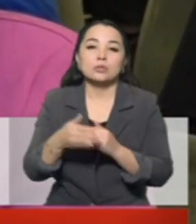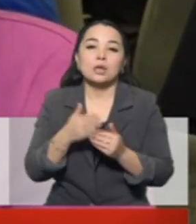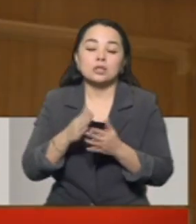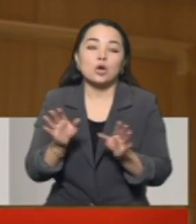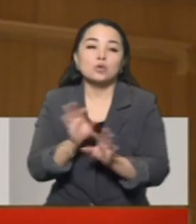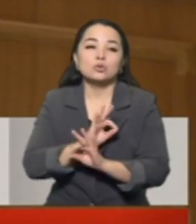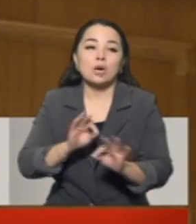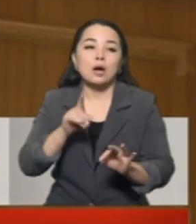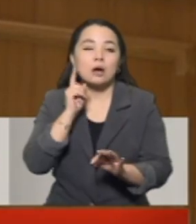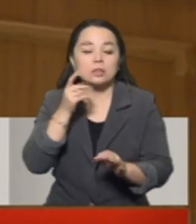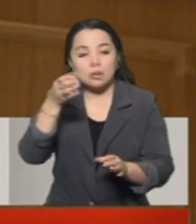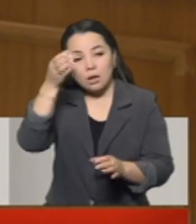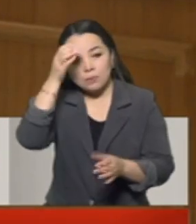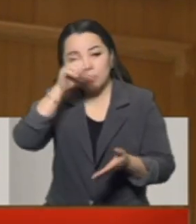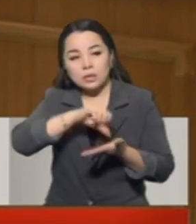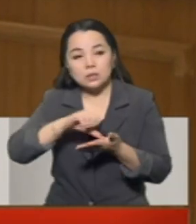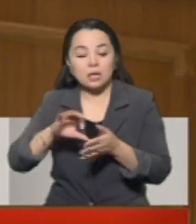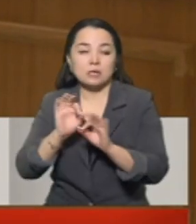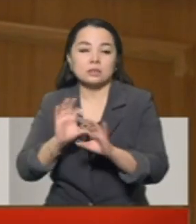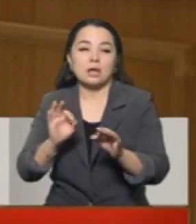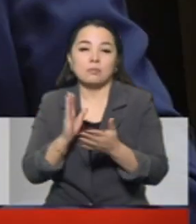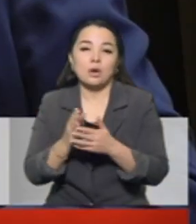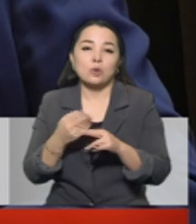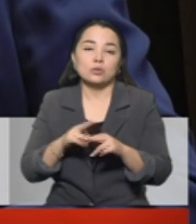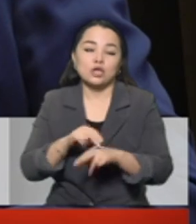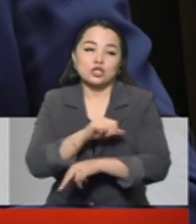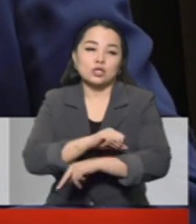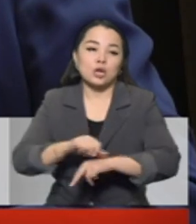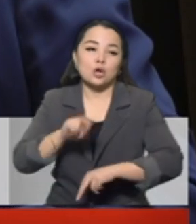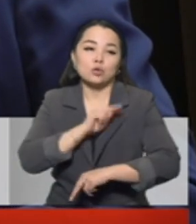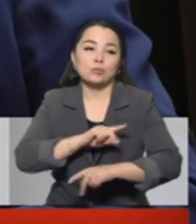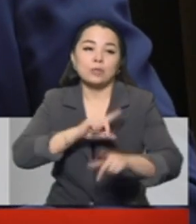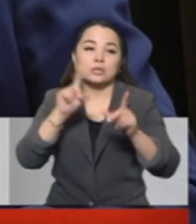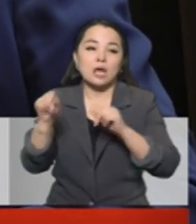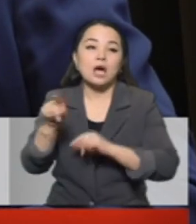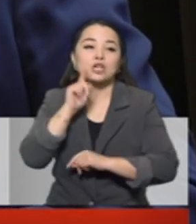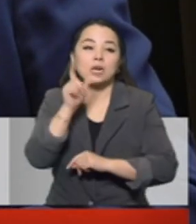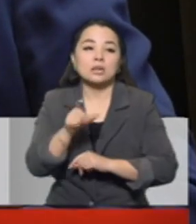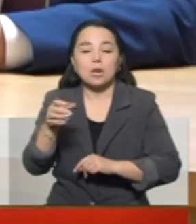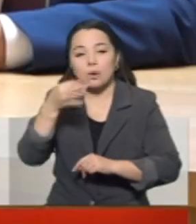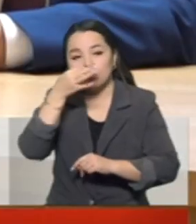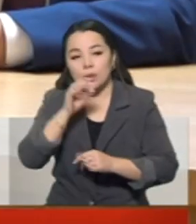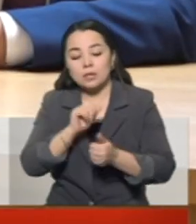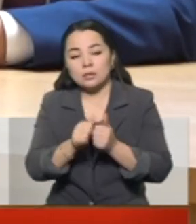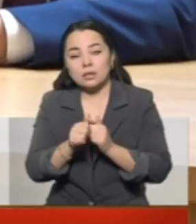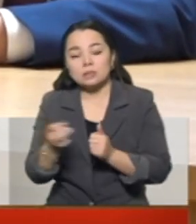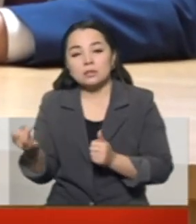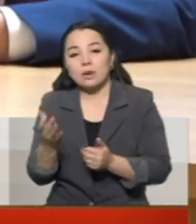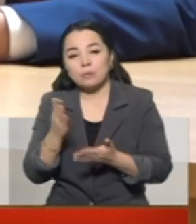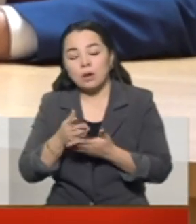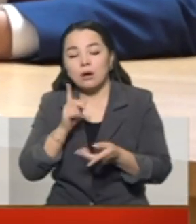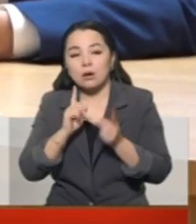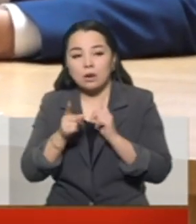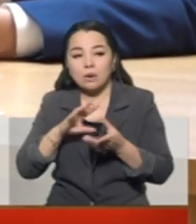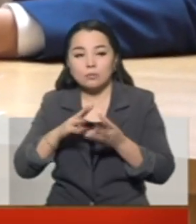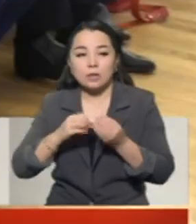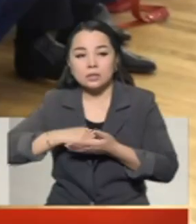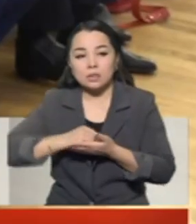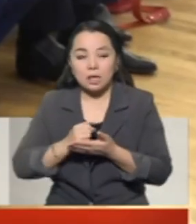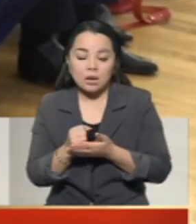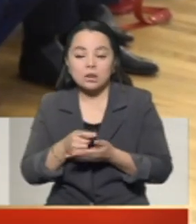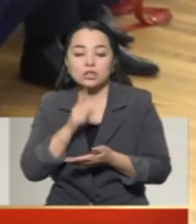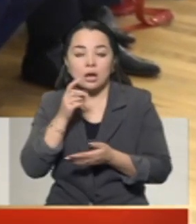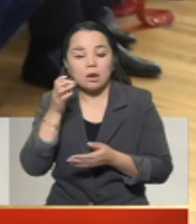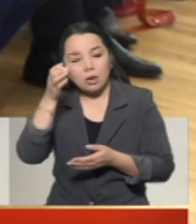үздік жас ғалым баяндама жасады. Сонымен қатар шетелде жұмыс істеп жүрген жастар да тәжірибесімен бөлісті. Конгрестің мақсаты жас